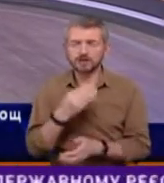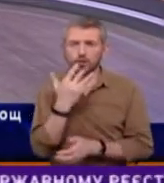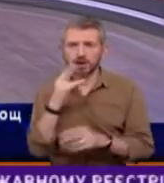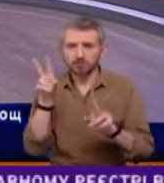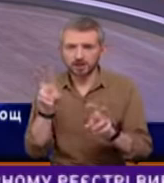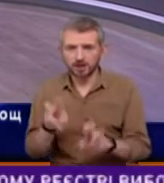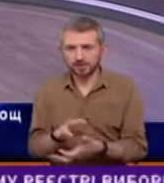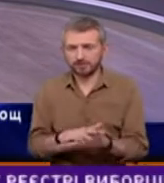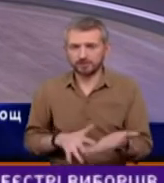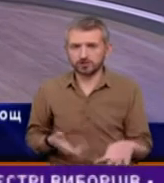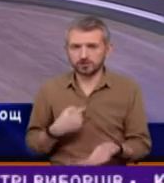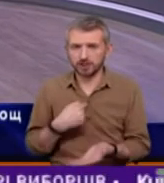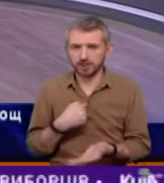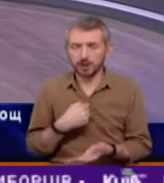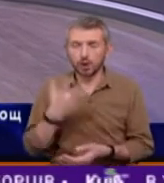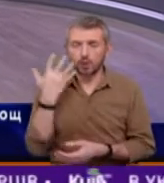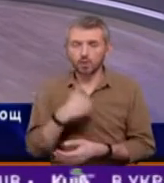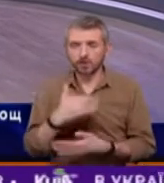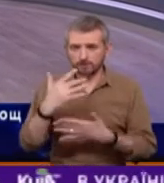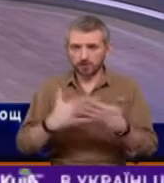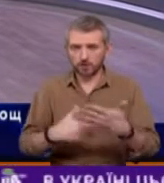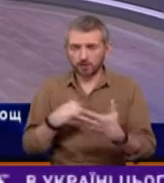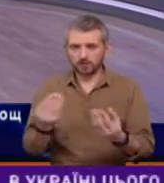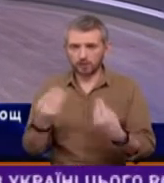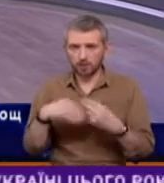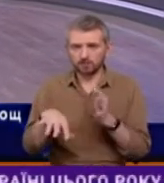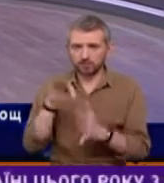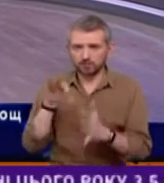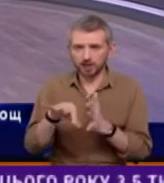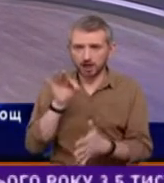назви, вибачте мене. І коли в меню, вибачте, нам дають вибирати